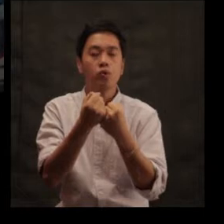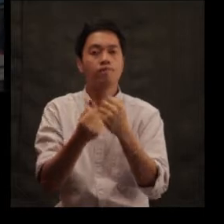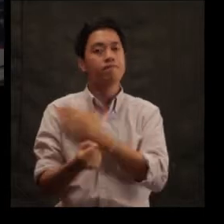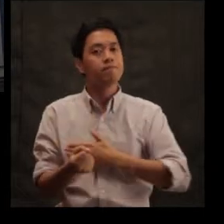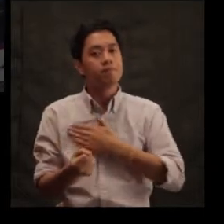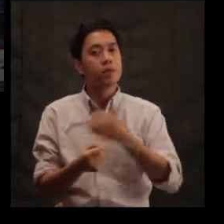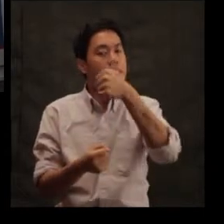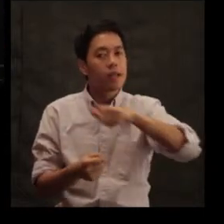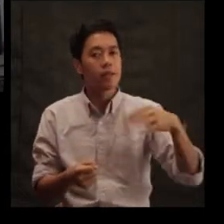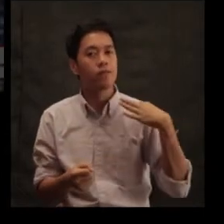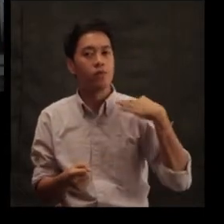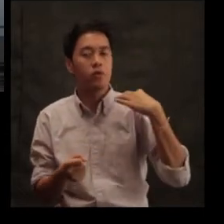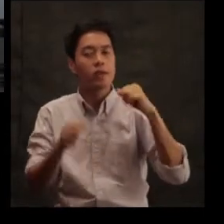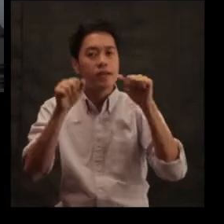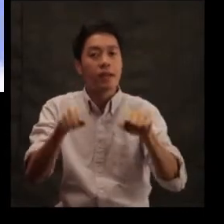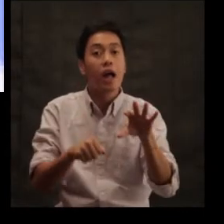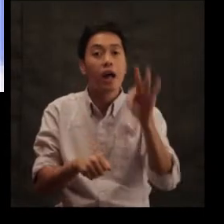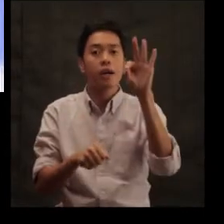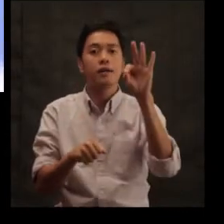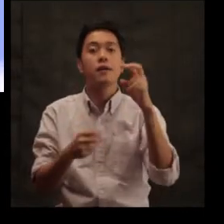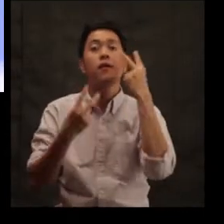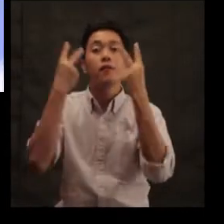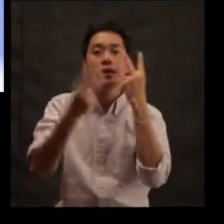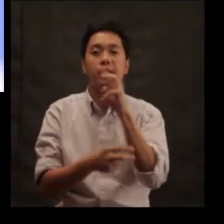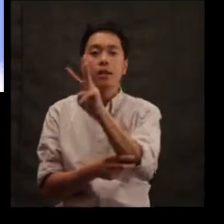Kung nais ninyong tumulong sa kahit anong paraan, ipaalam niyo